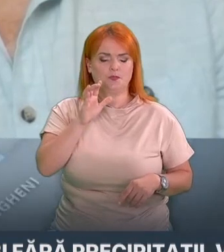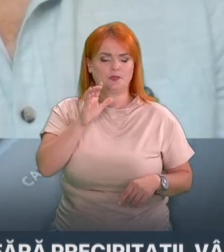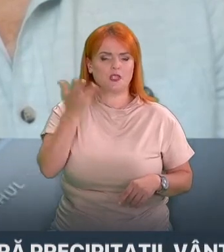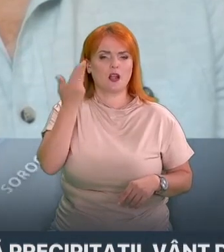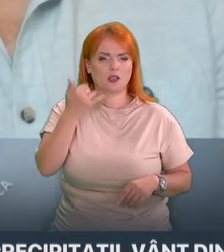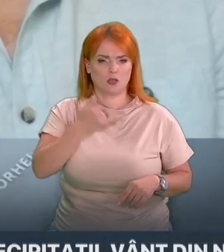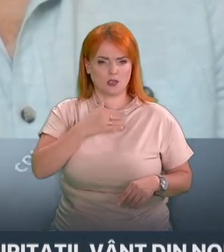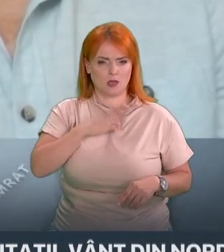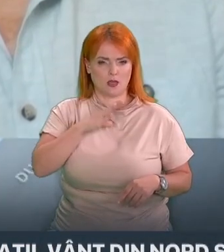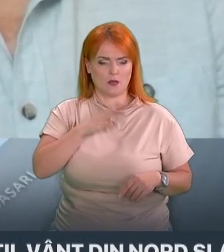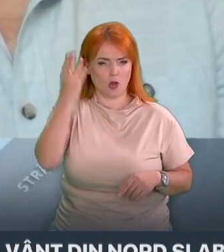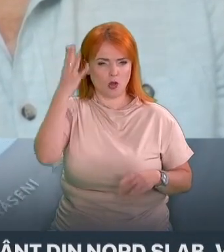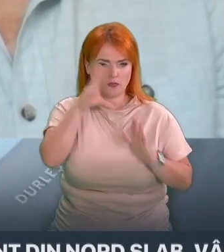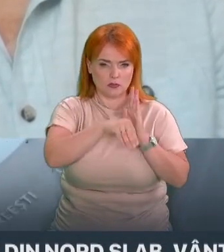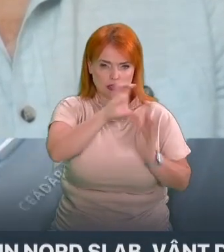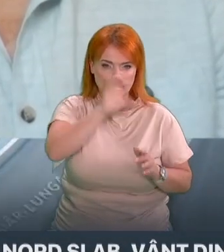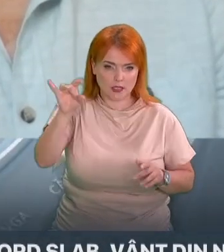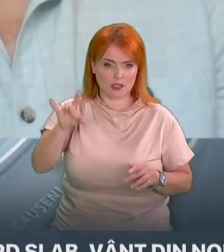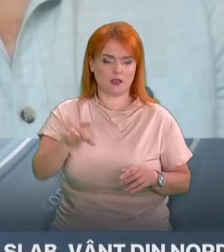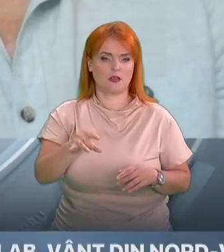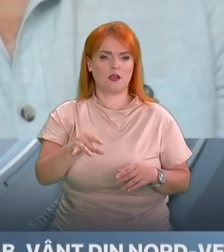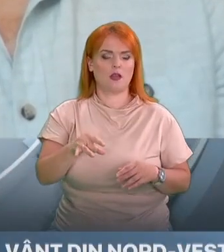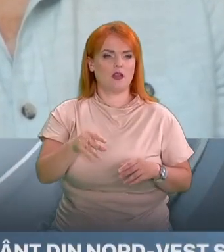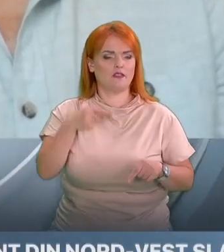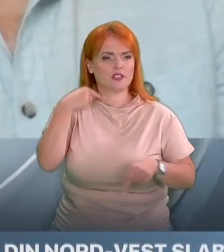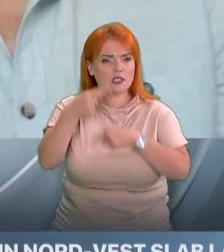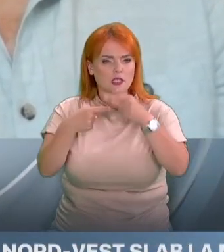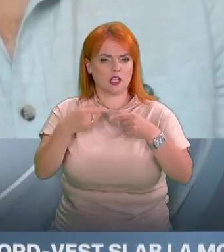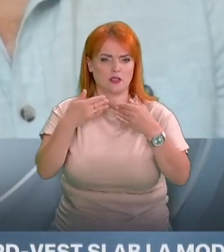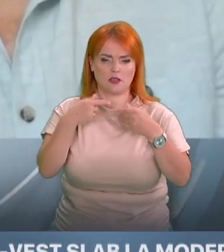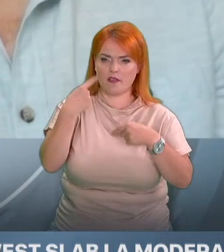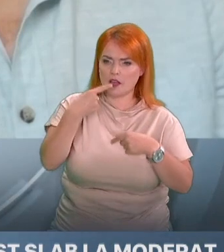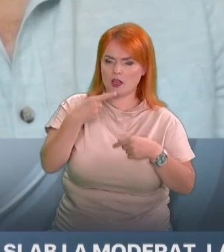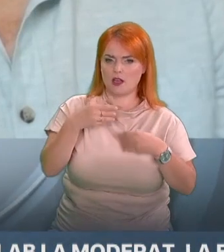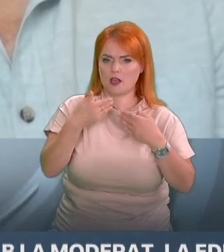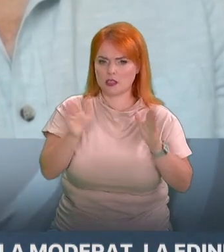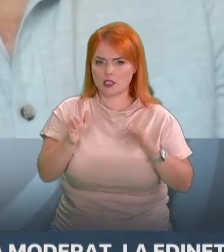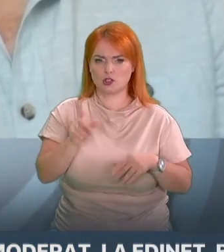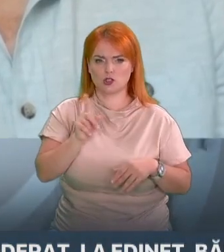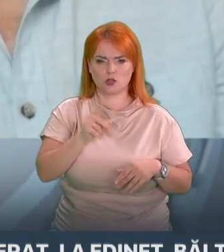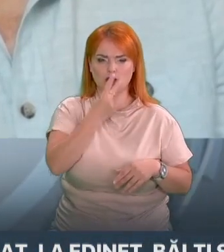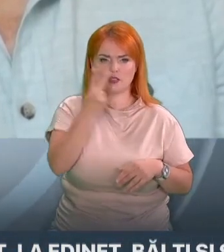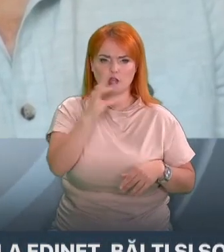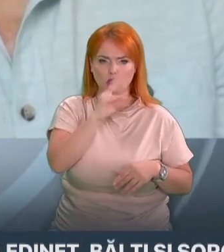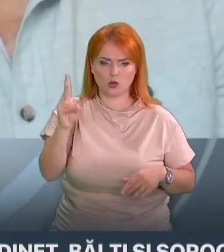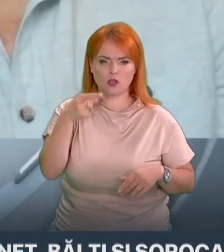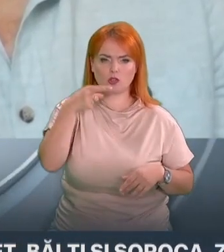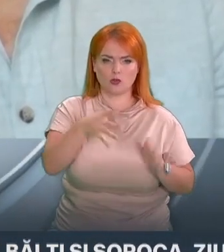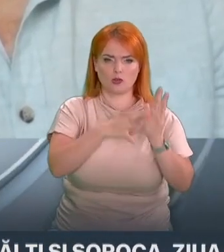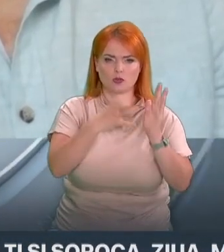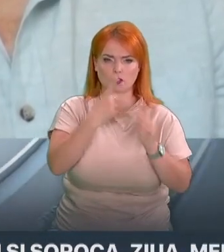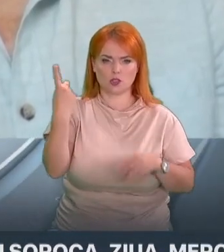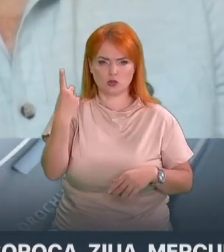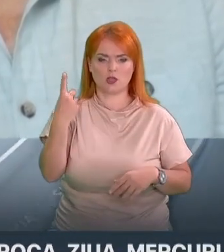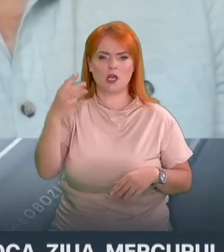mare eliberatoare și că în 22 iunie 1941 Germania nazistă a fost cea care a atacat de